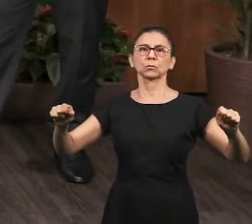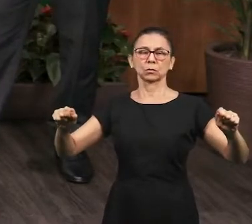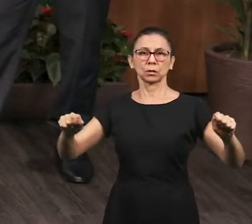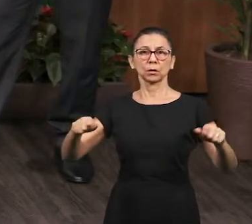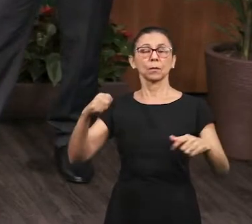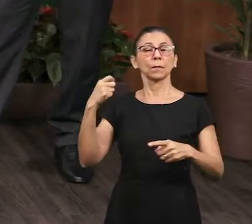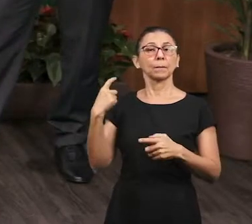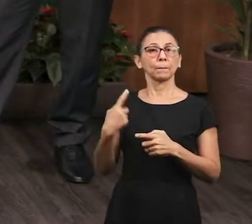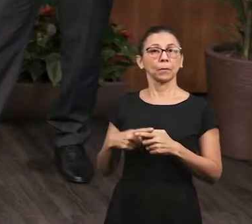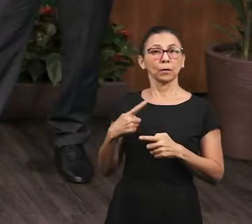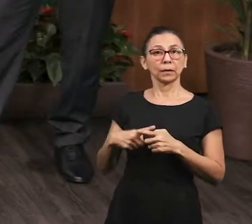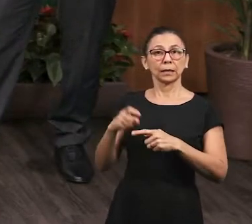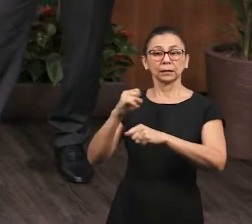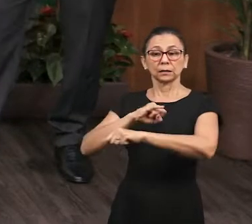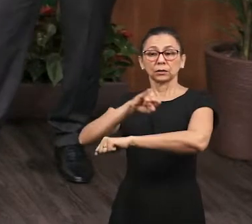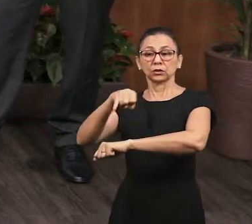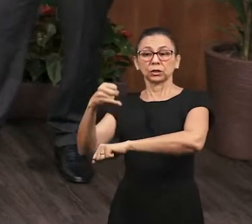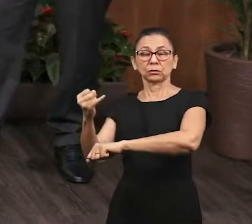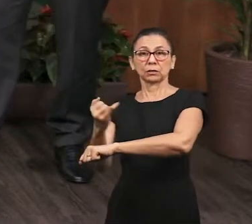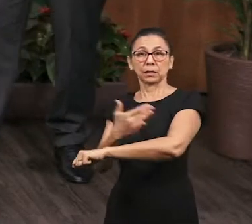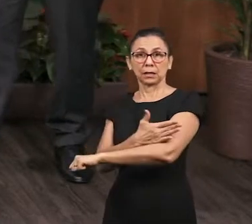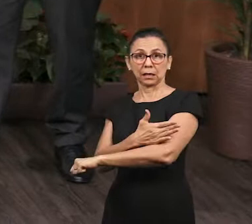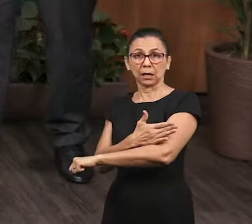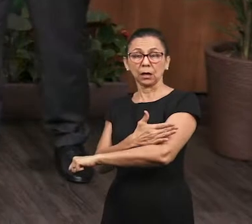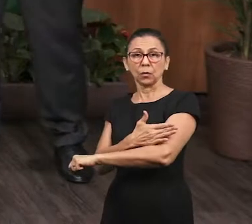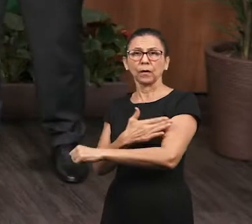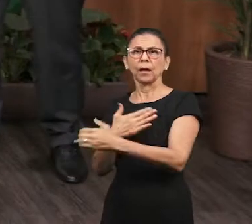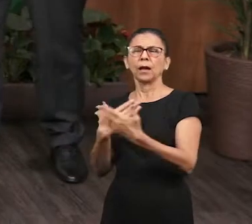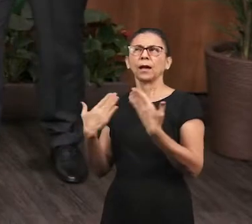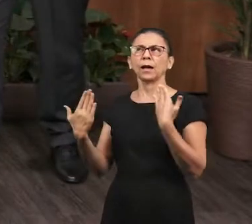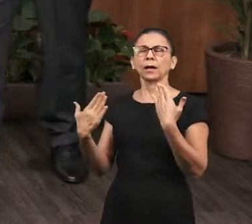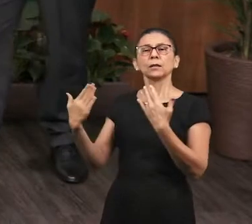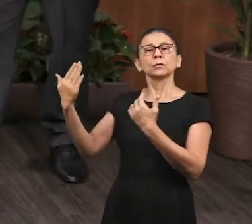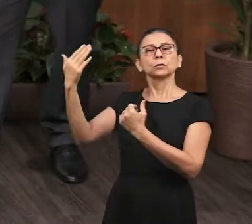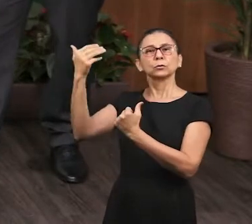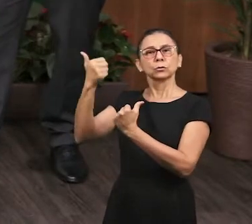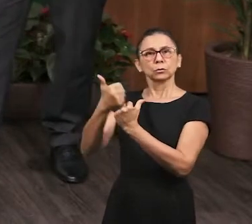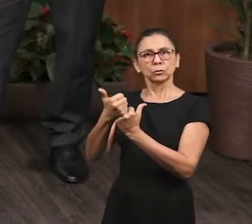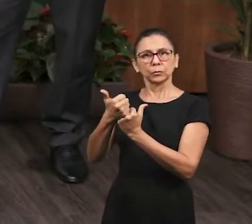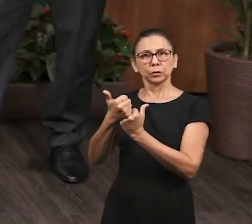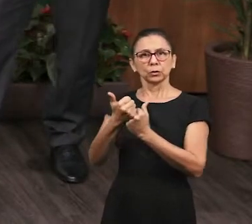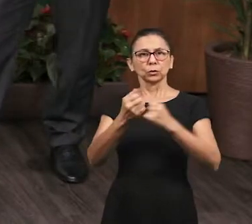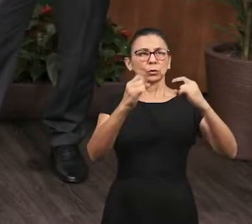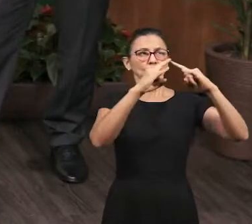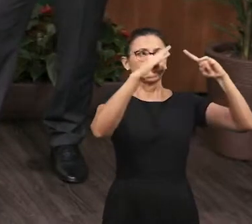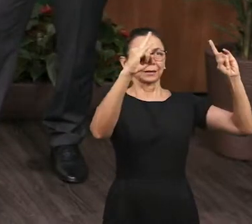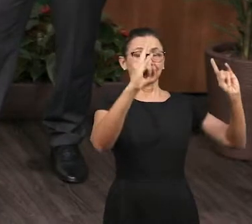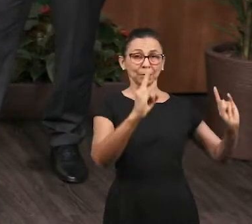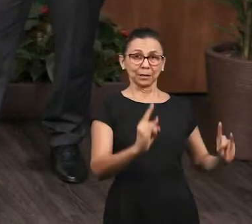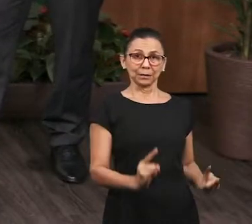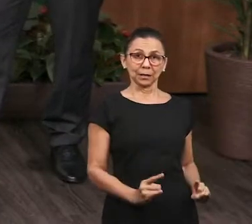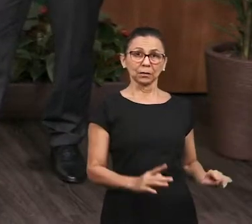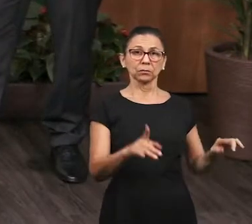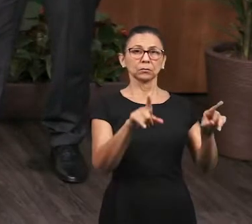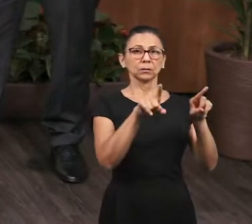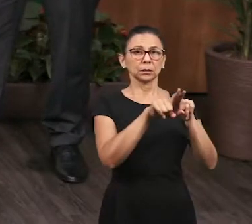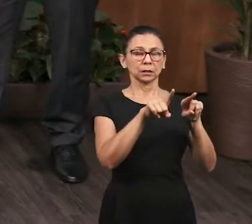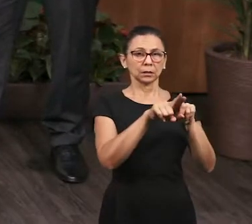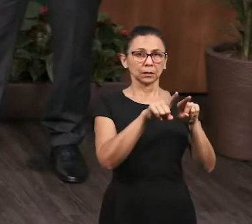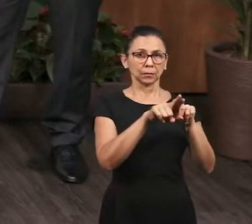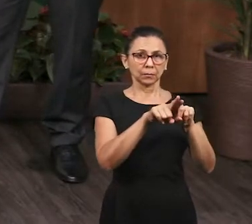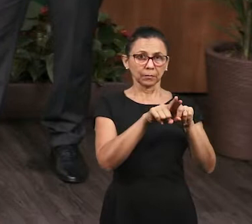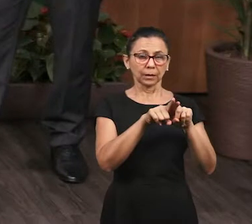Потому что храм в Иерусалиме, он заменил скинию. И эта завеса,